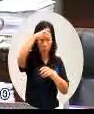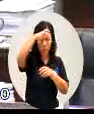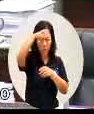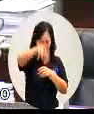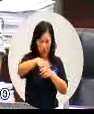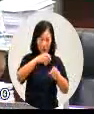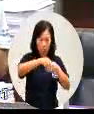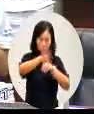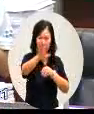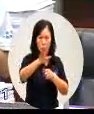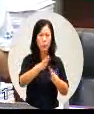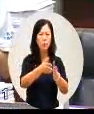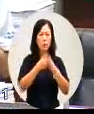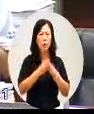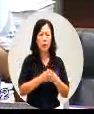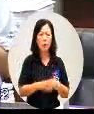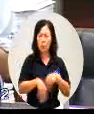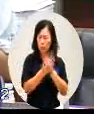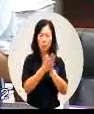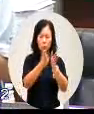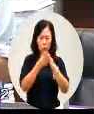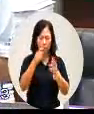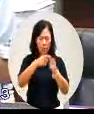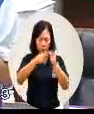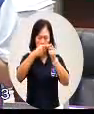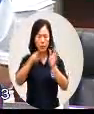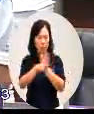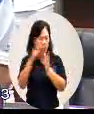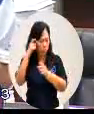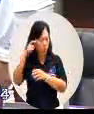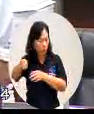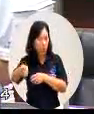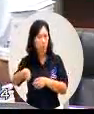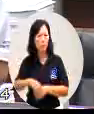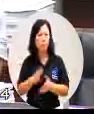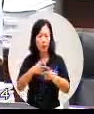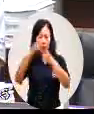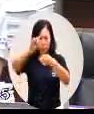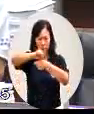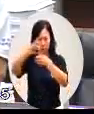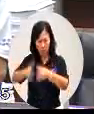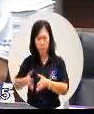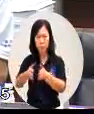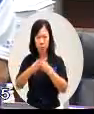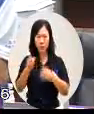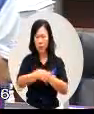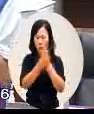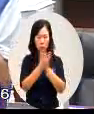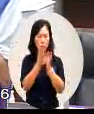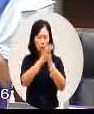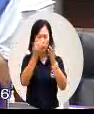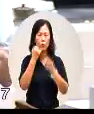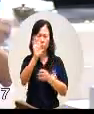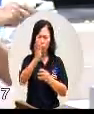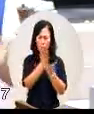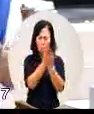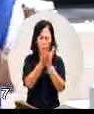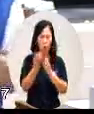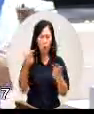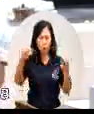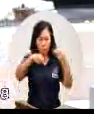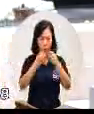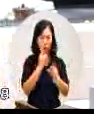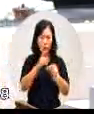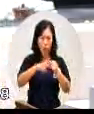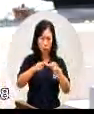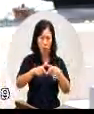出所，都应该要优先来考虑。增设整个多功能综合活